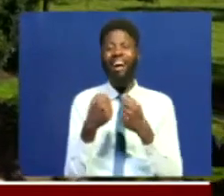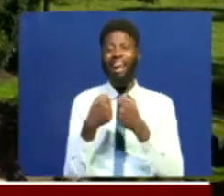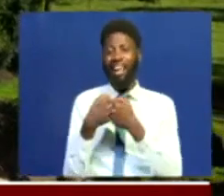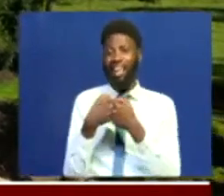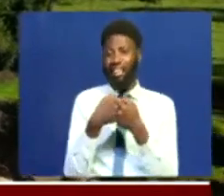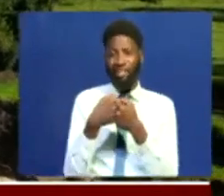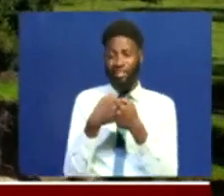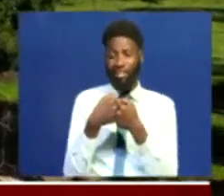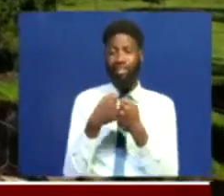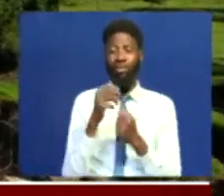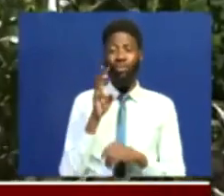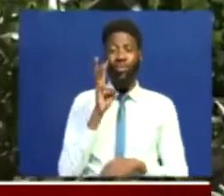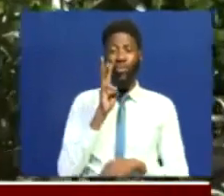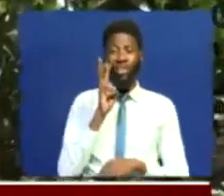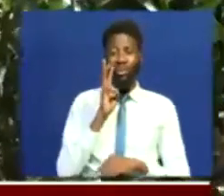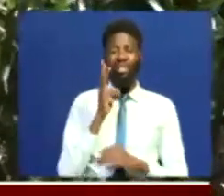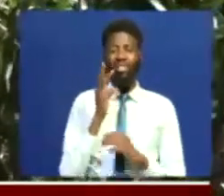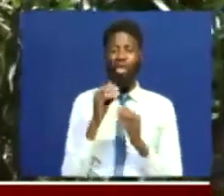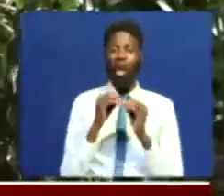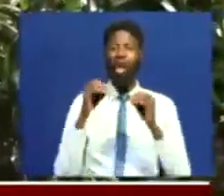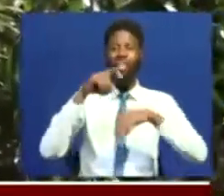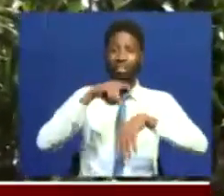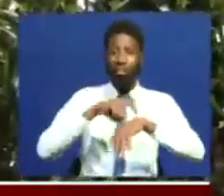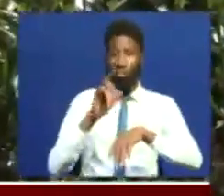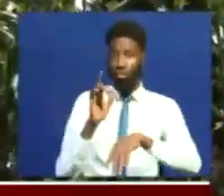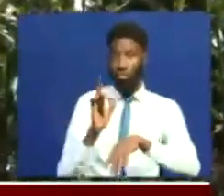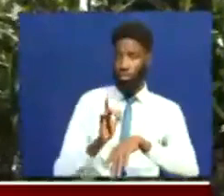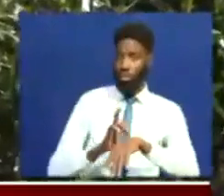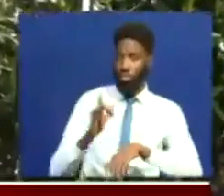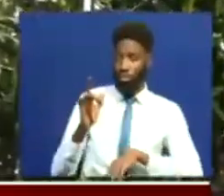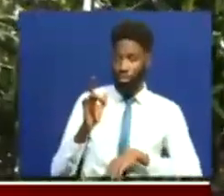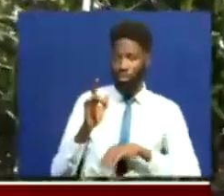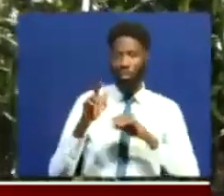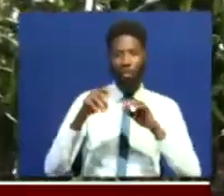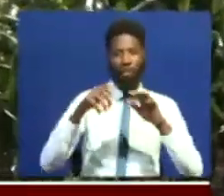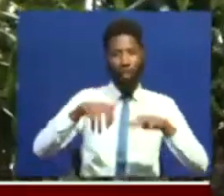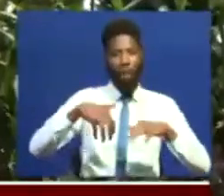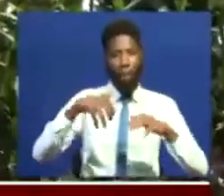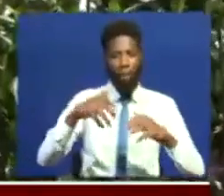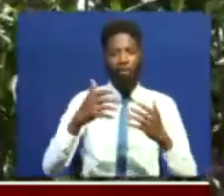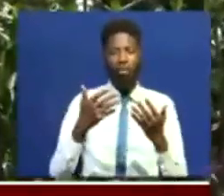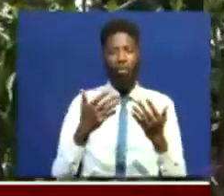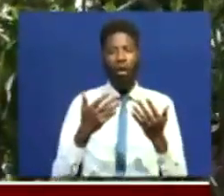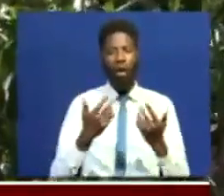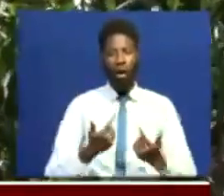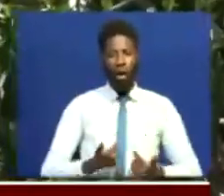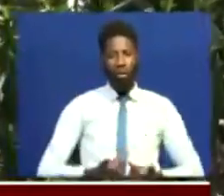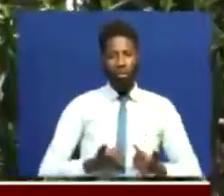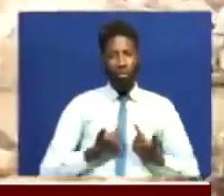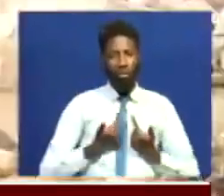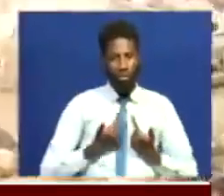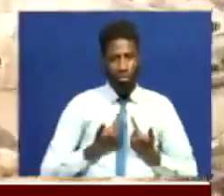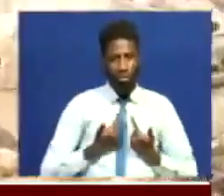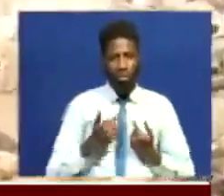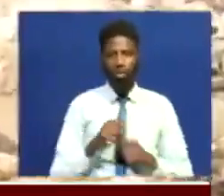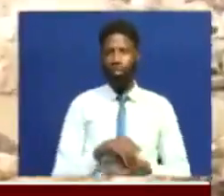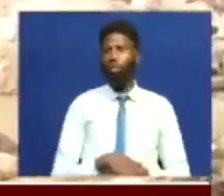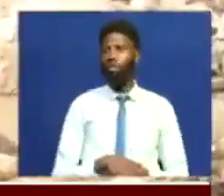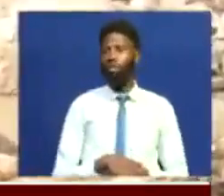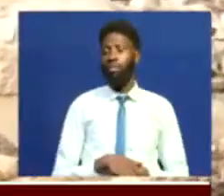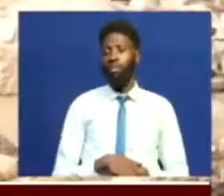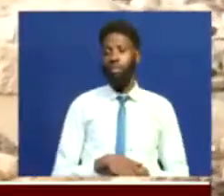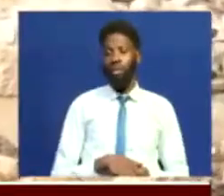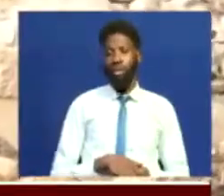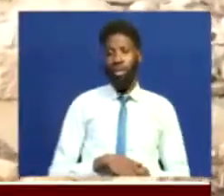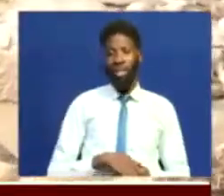linalozuia uzalishaji wa kilimo na kutishia maisha ya watu wake. Hata hivyo, gavana Mutula Kilonzo ameanzisha